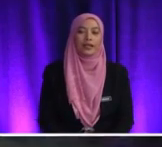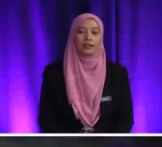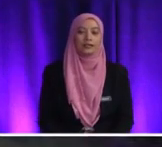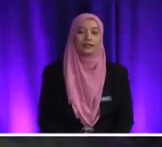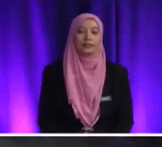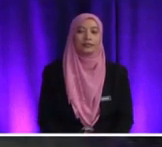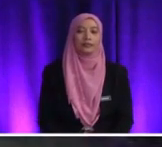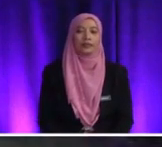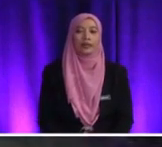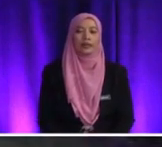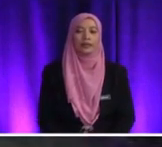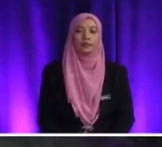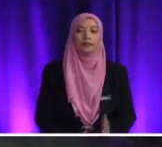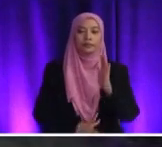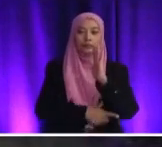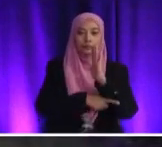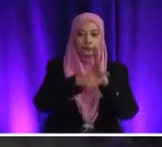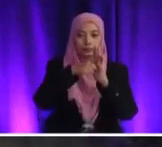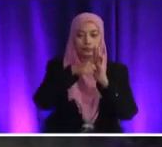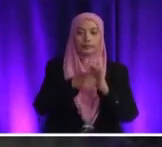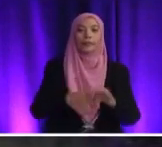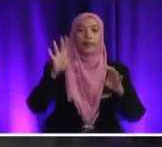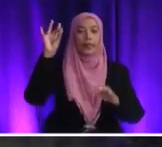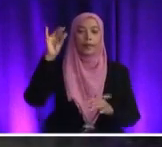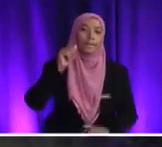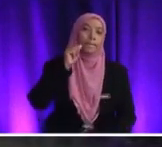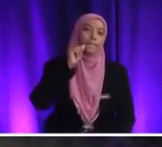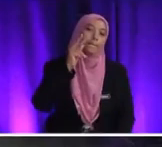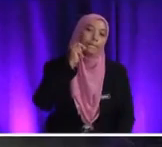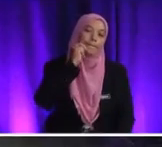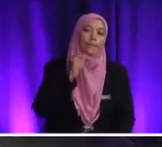amnah jago Tani Anohana kemudian